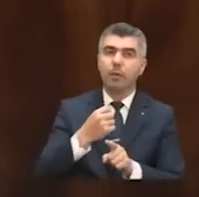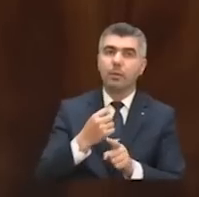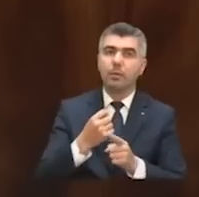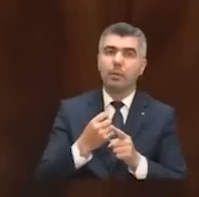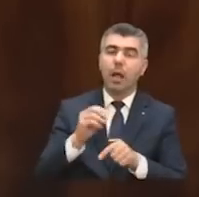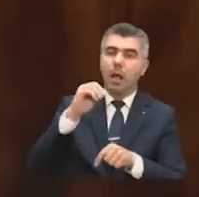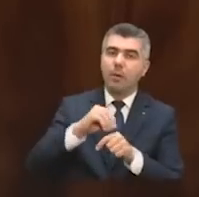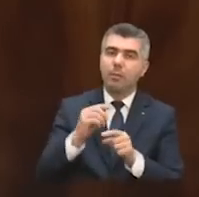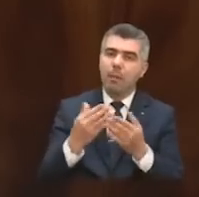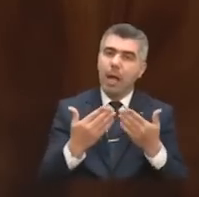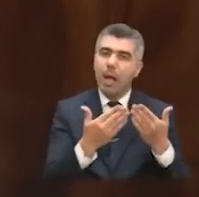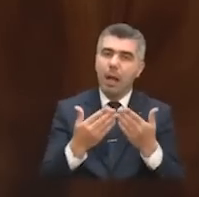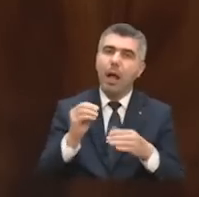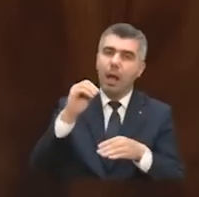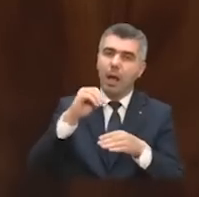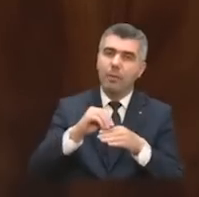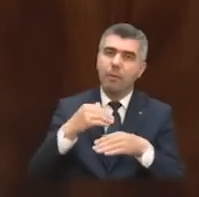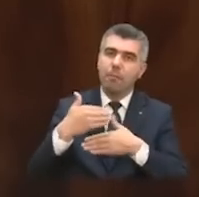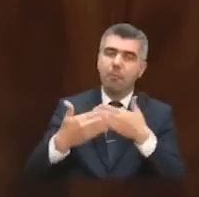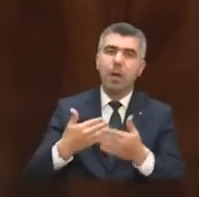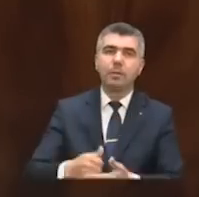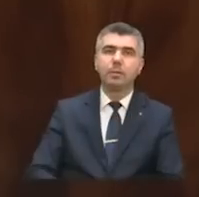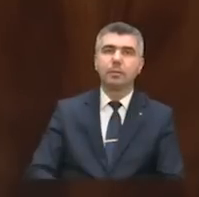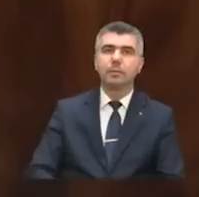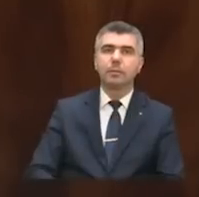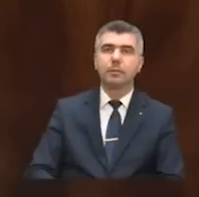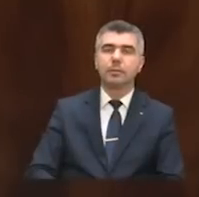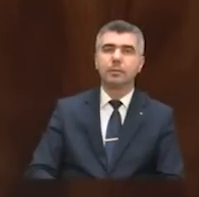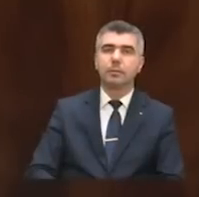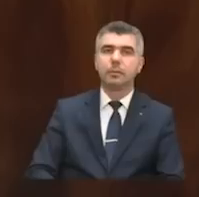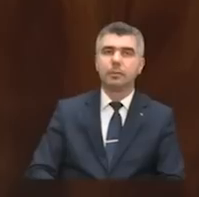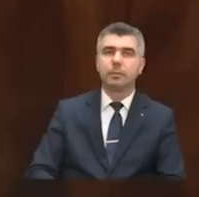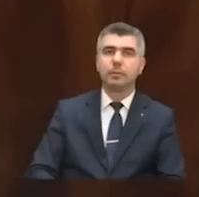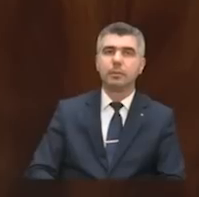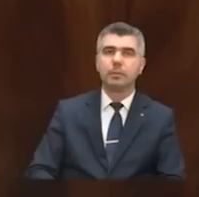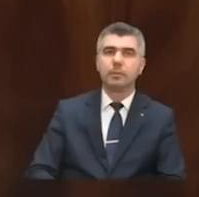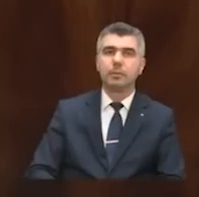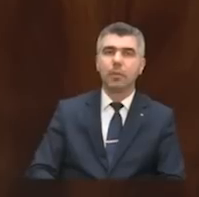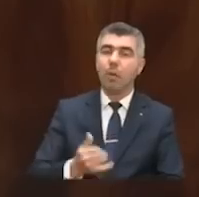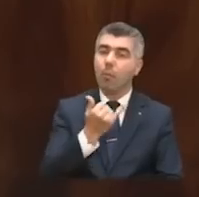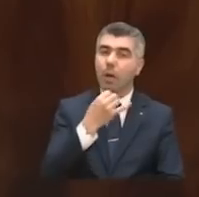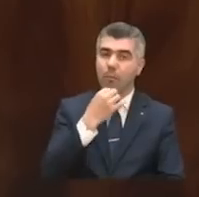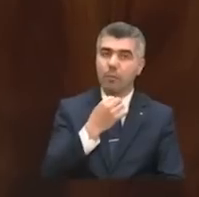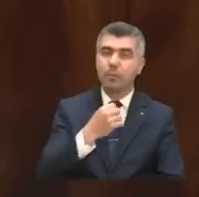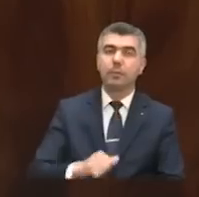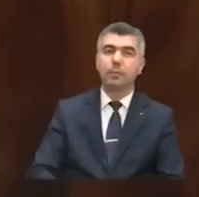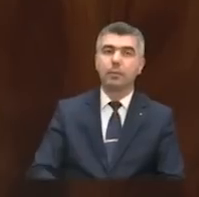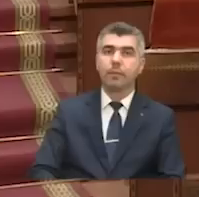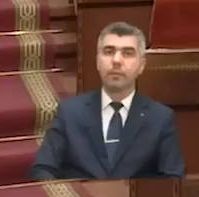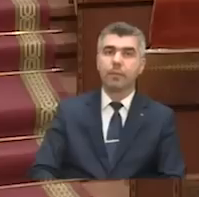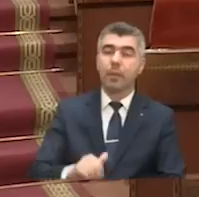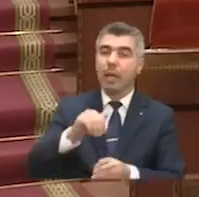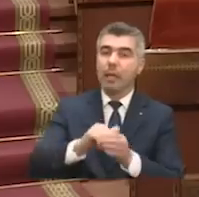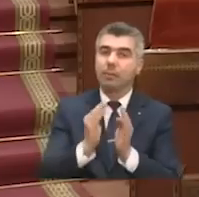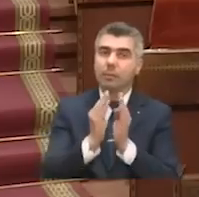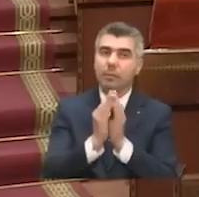ديالكم يعاودوا يقراو شويه باش عاد يجيو بعد. المهم شوف الاخوان ديال العداله